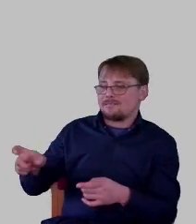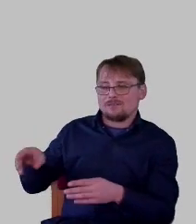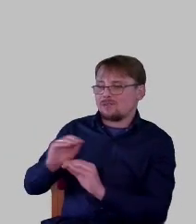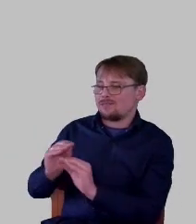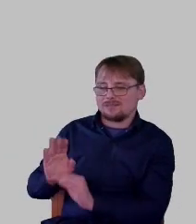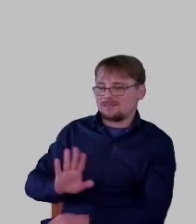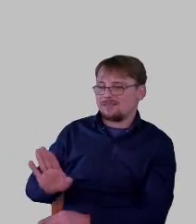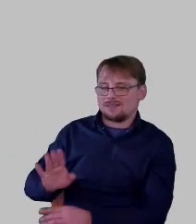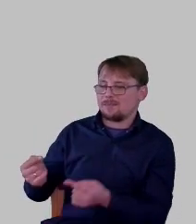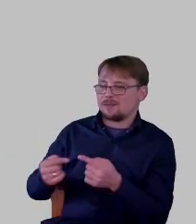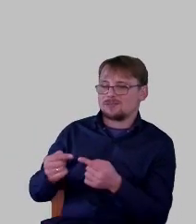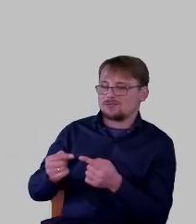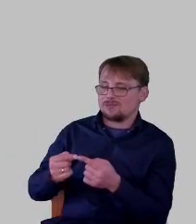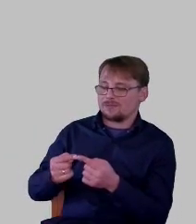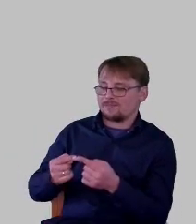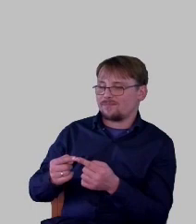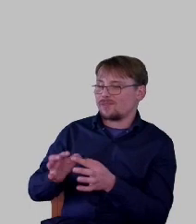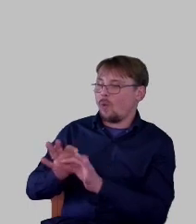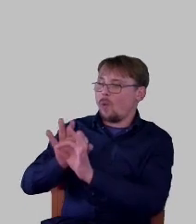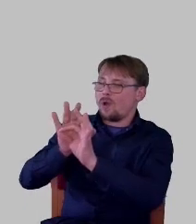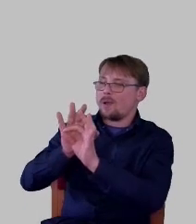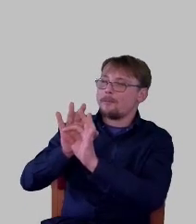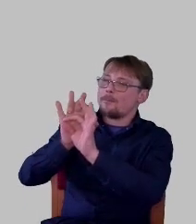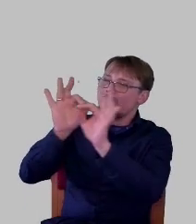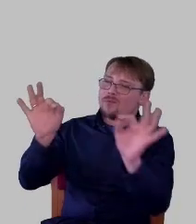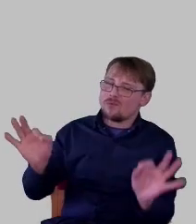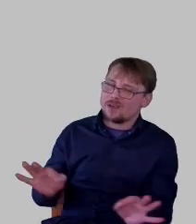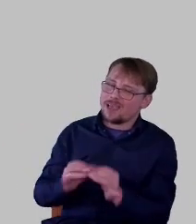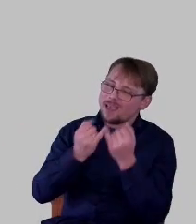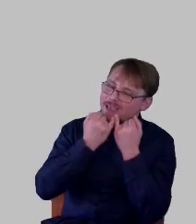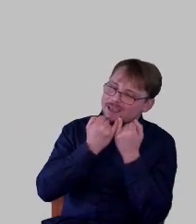ale w ramach bardziej dostosowanej